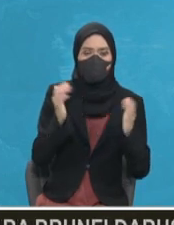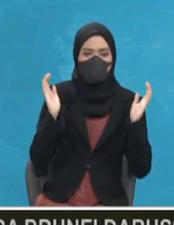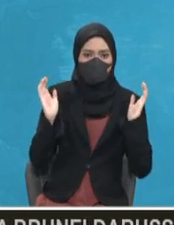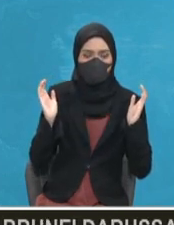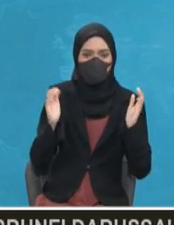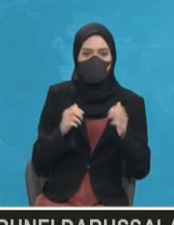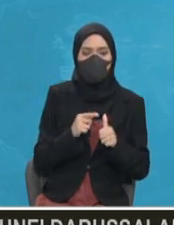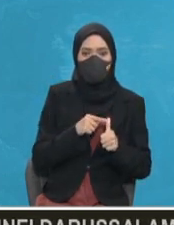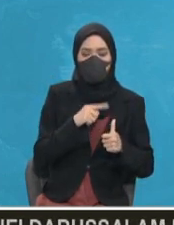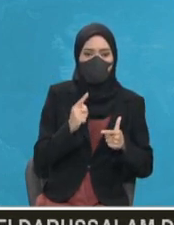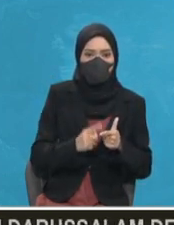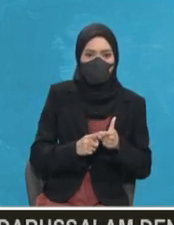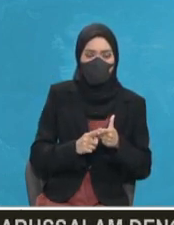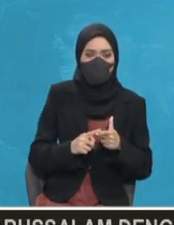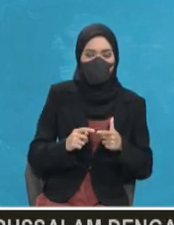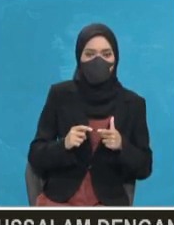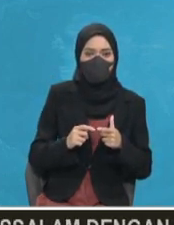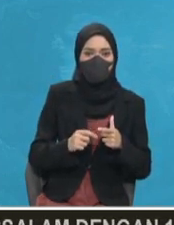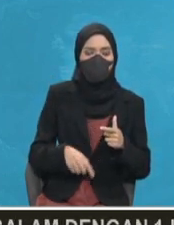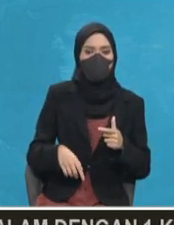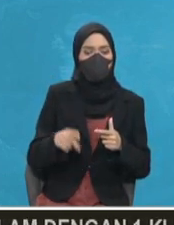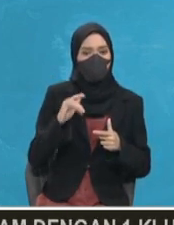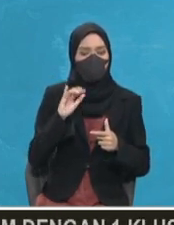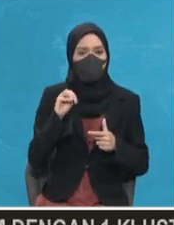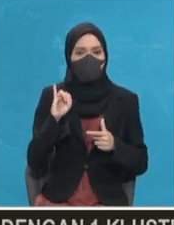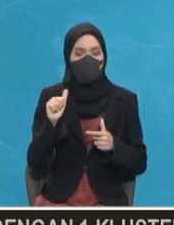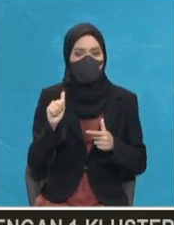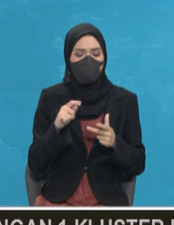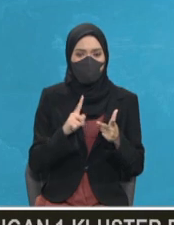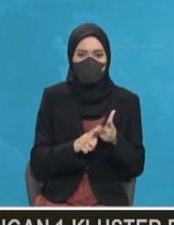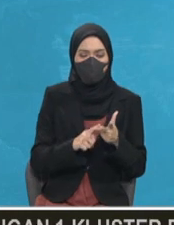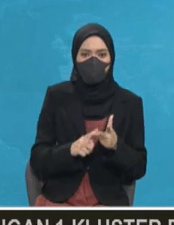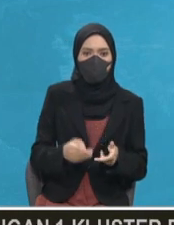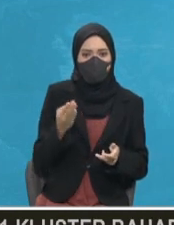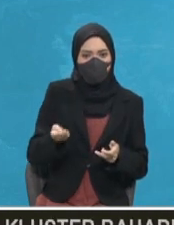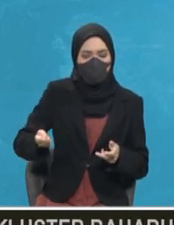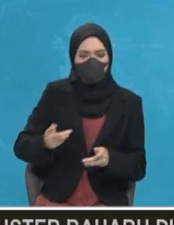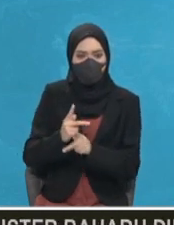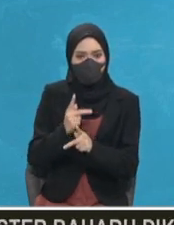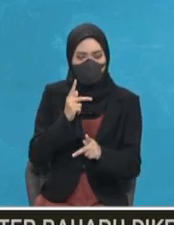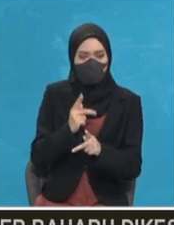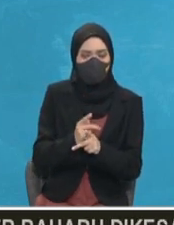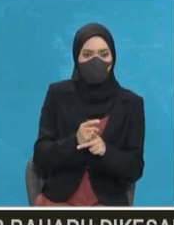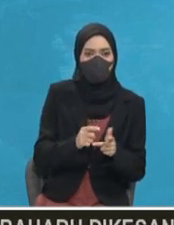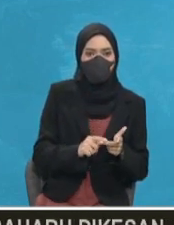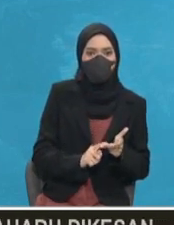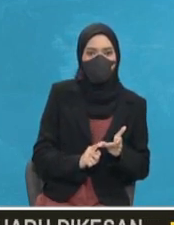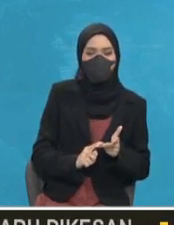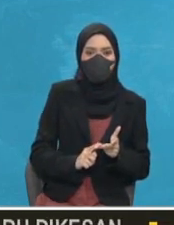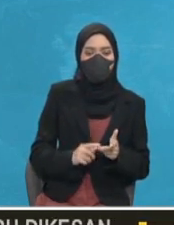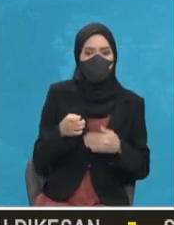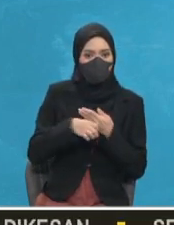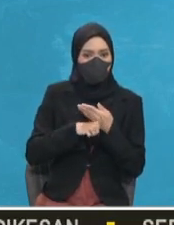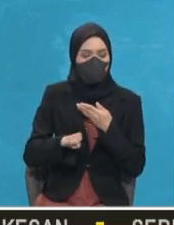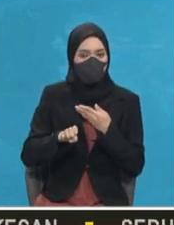diikuti dengan kimia dan jontro dan kelengkapan pengangkutan manakala pasaran ekspor utama pada bulan Mei